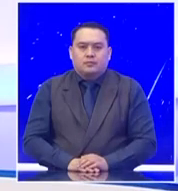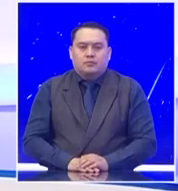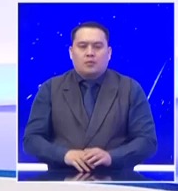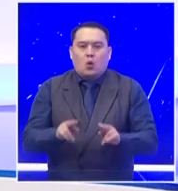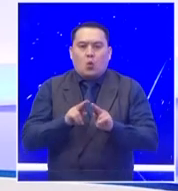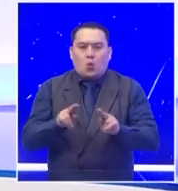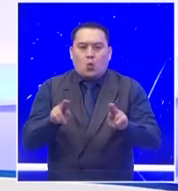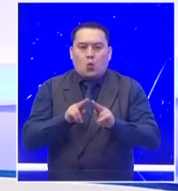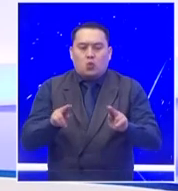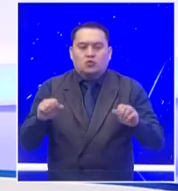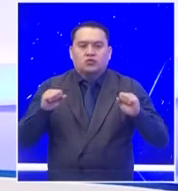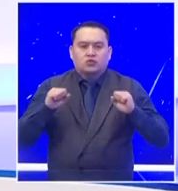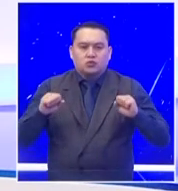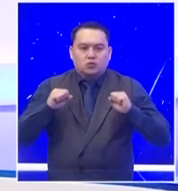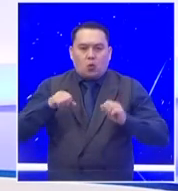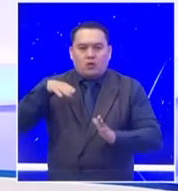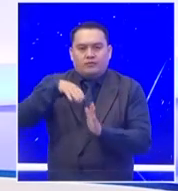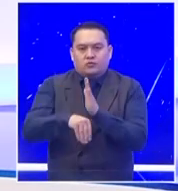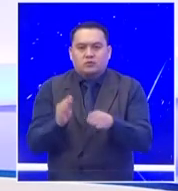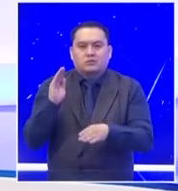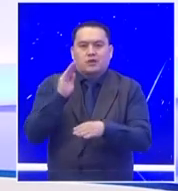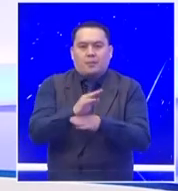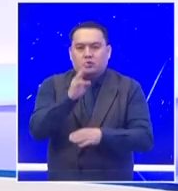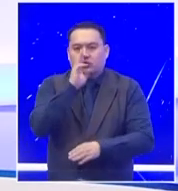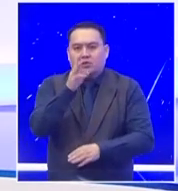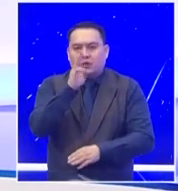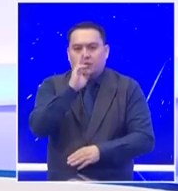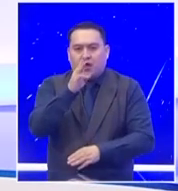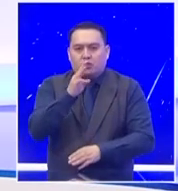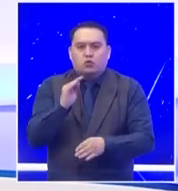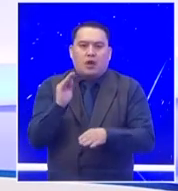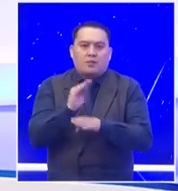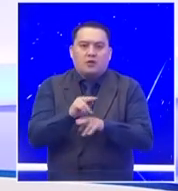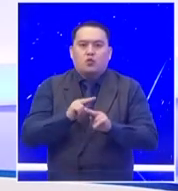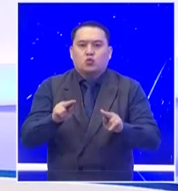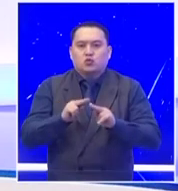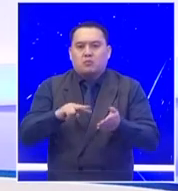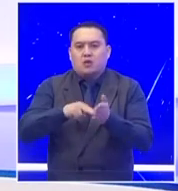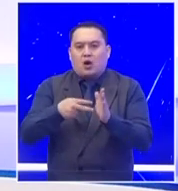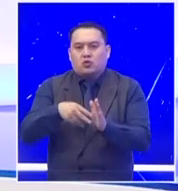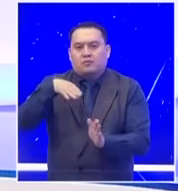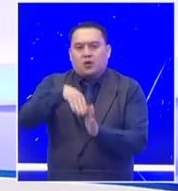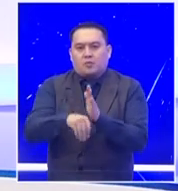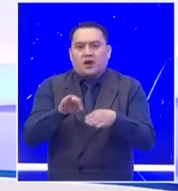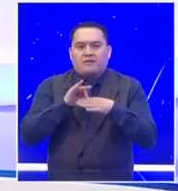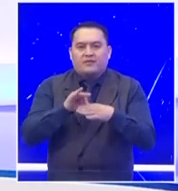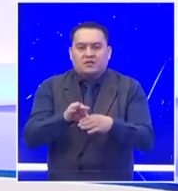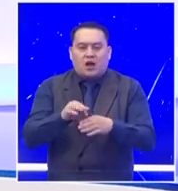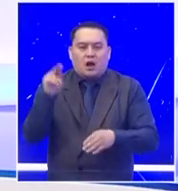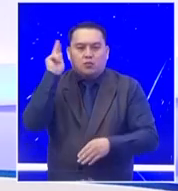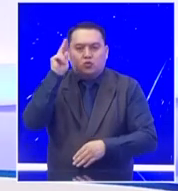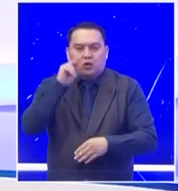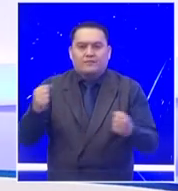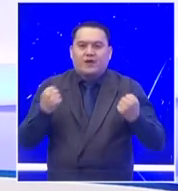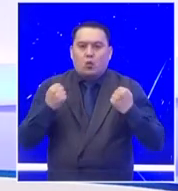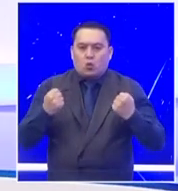Преподавателям спортивных дисциплин хотят ввести доплату за дополнительные занятия. Надбавку учителям планируют ввести за проведение внеклассных занятий